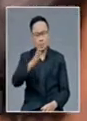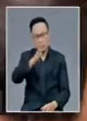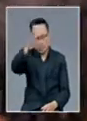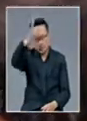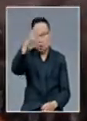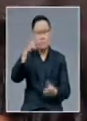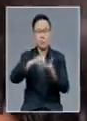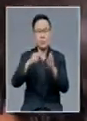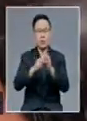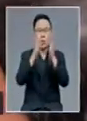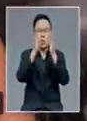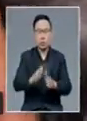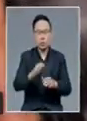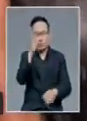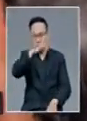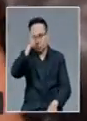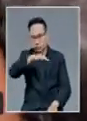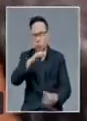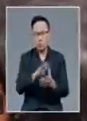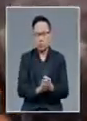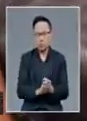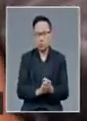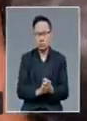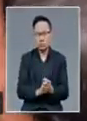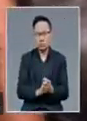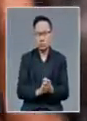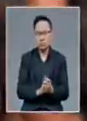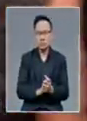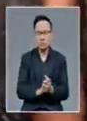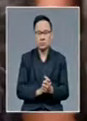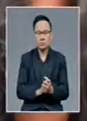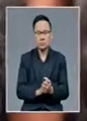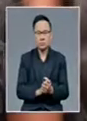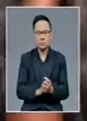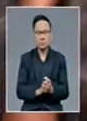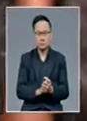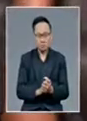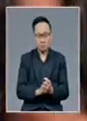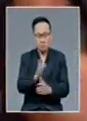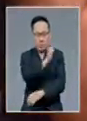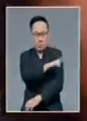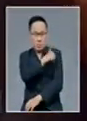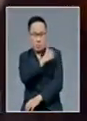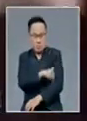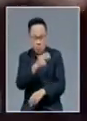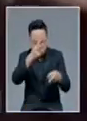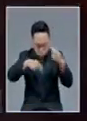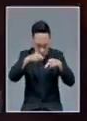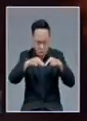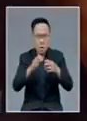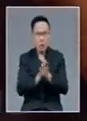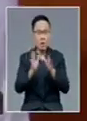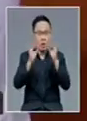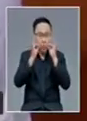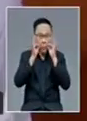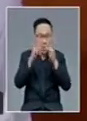แปลว่ามนุษย์หมาป่าก็เลยได้ชื่อว่าแมวหมาป่านะครับ คือสัตวแพทย์เขาบอกนะคะว่าแมวพันธุ์ลอยคอยเนี่ย